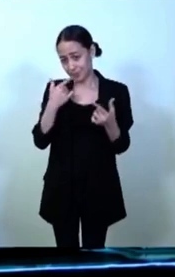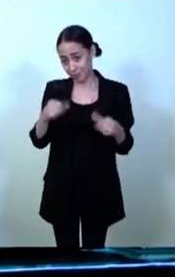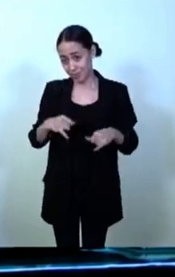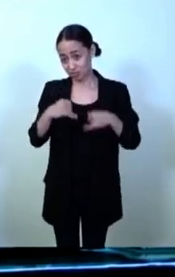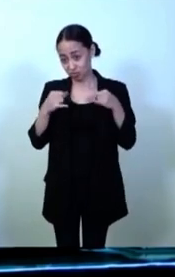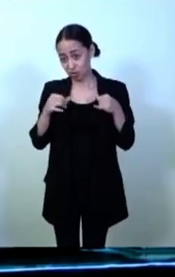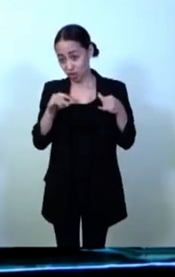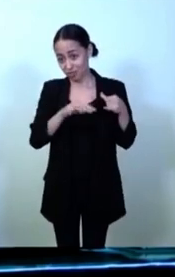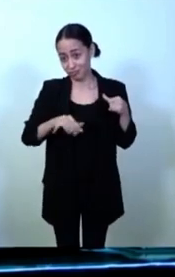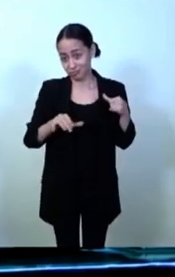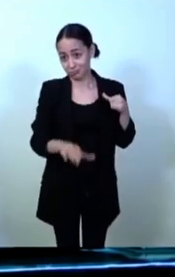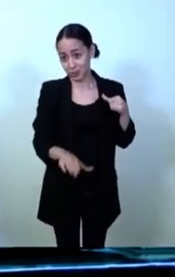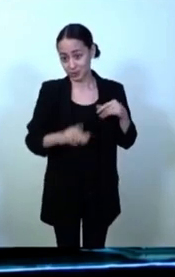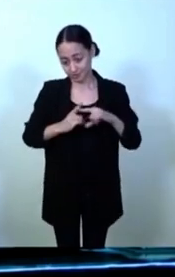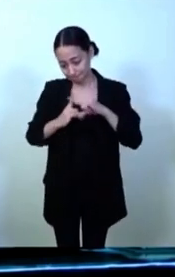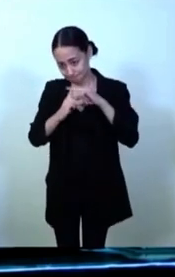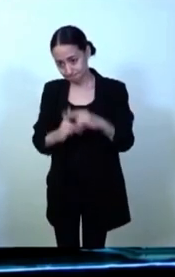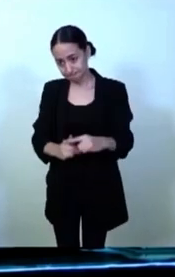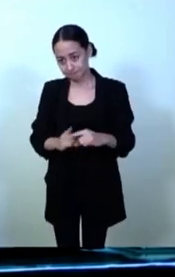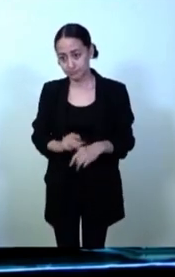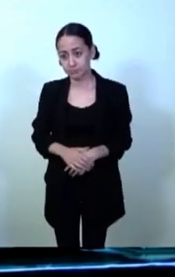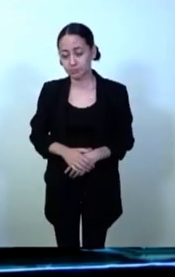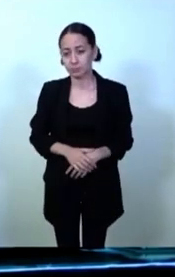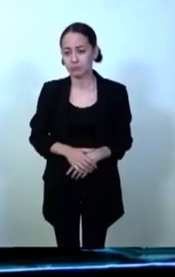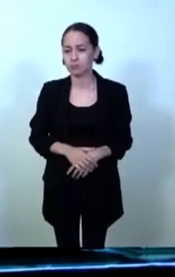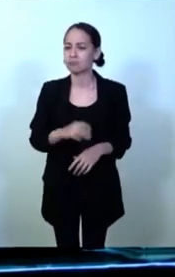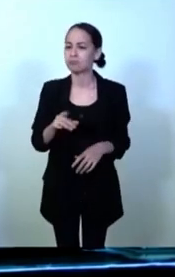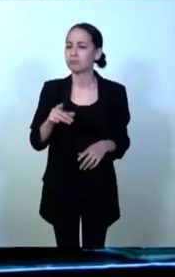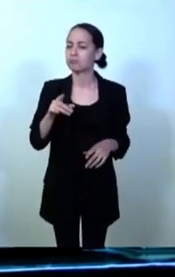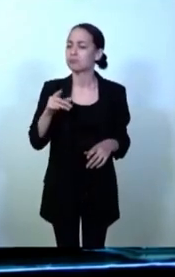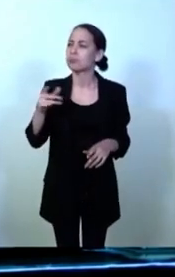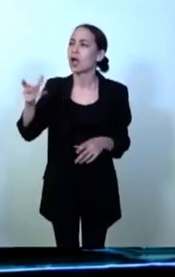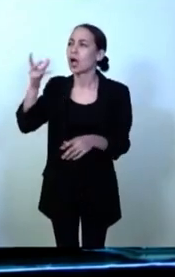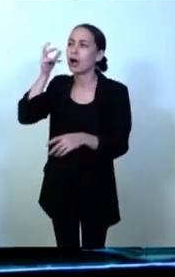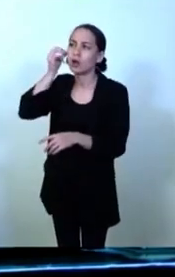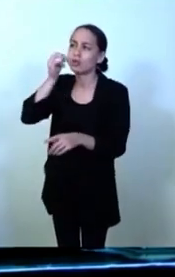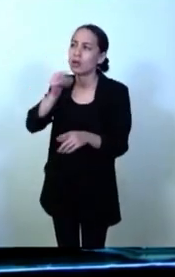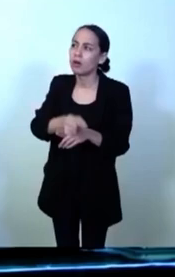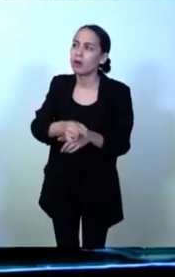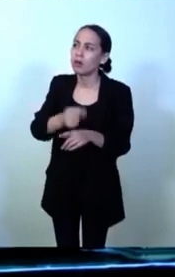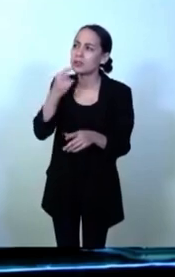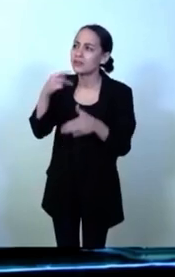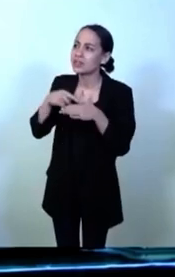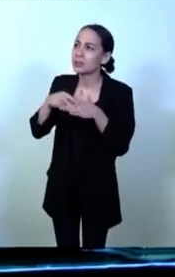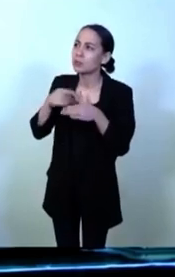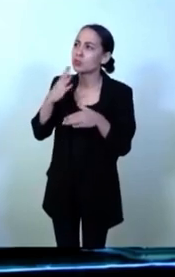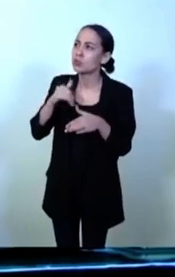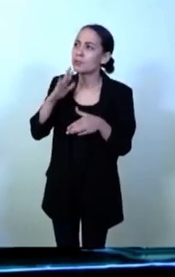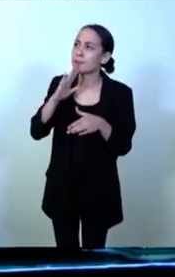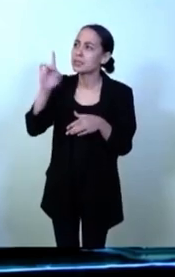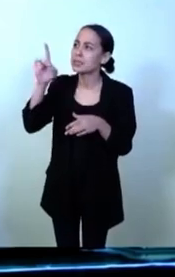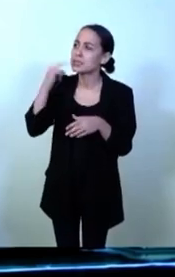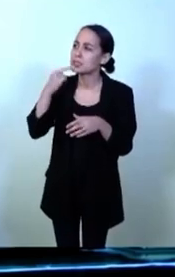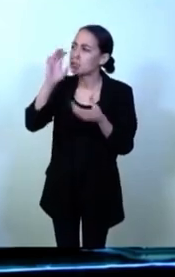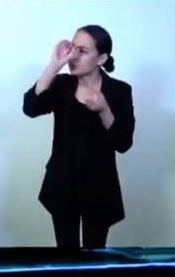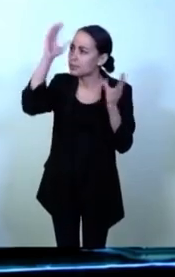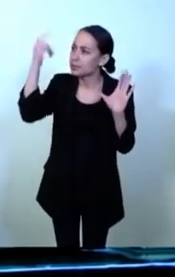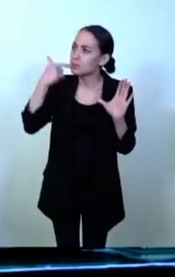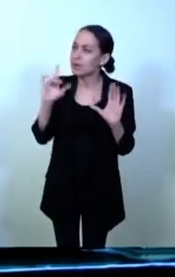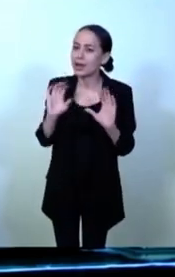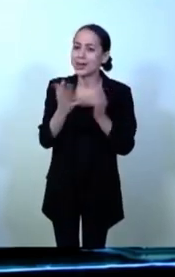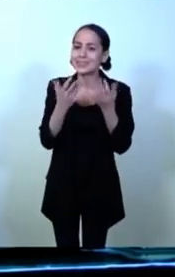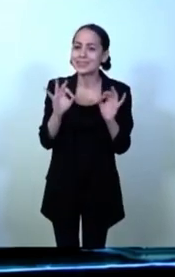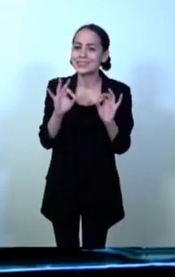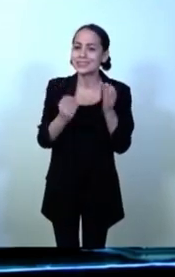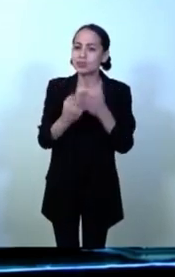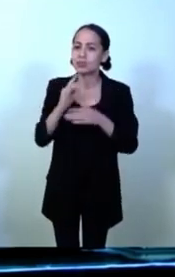nous. Nos concitoyens pourraient croire, après vous avoir écouté depuis le début d'après-midi, que vous allez construire 10 nouvelles écoles et tout autant de crèches.